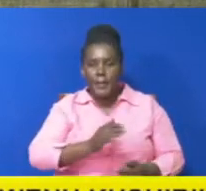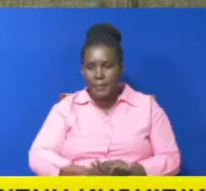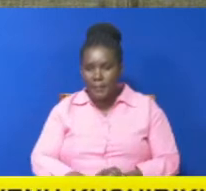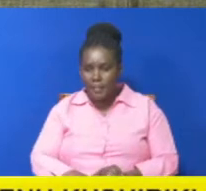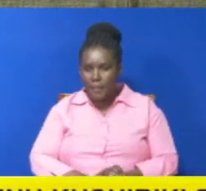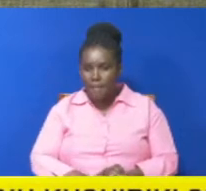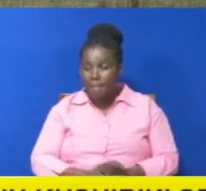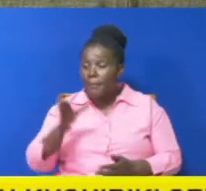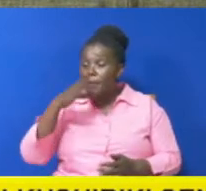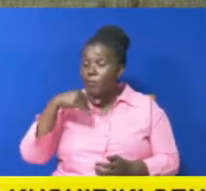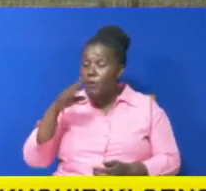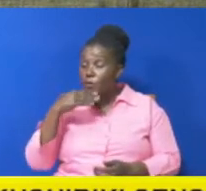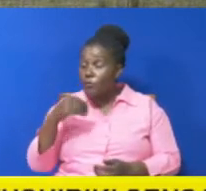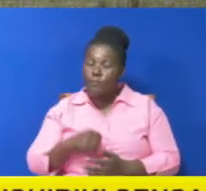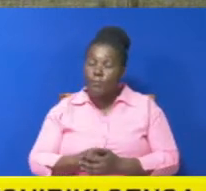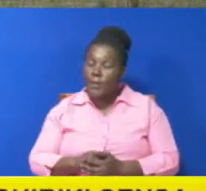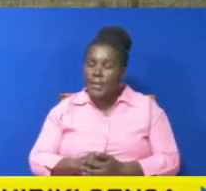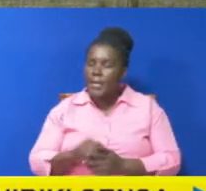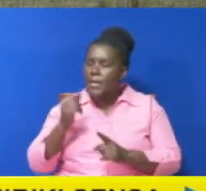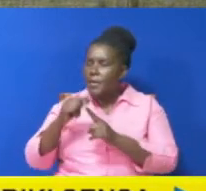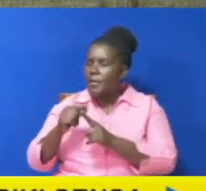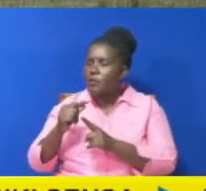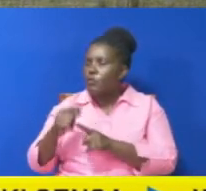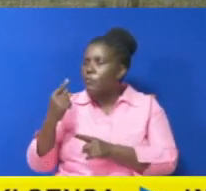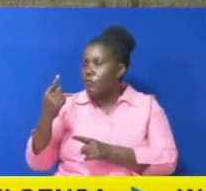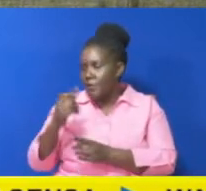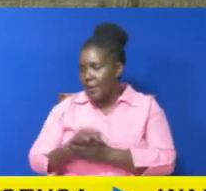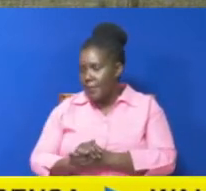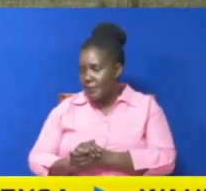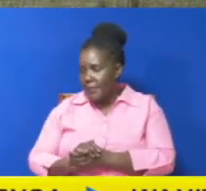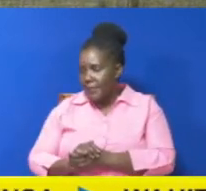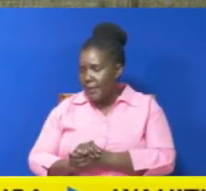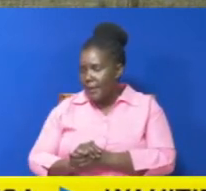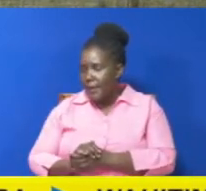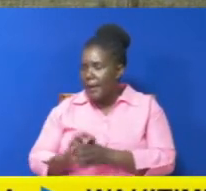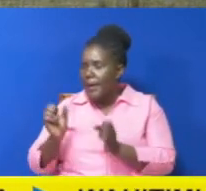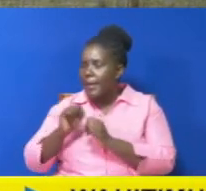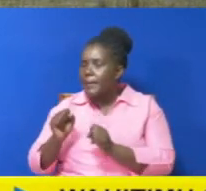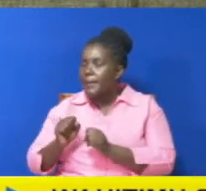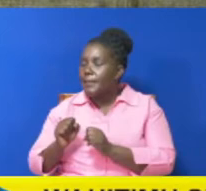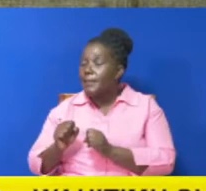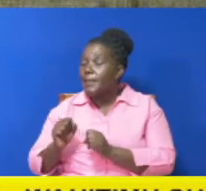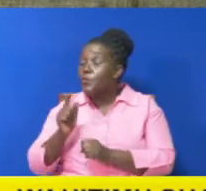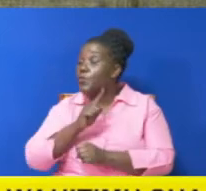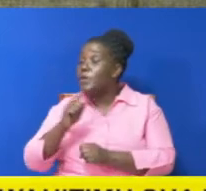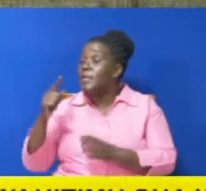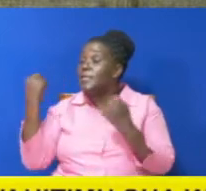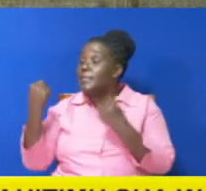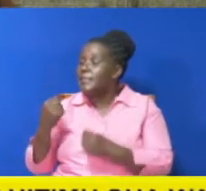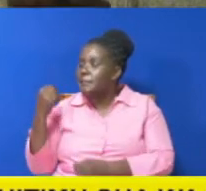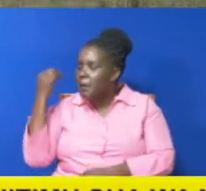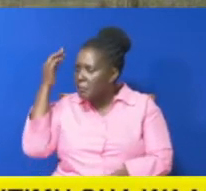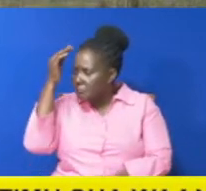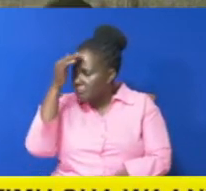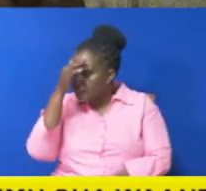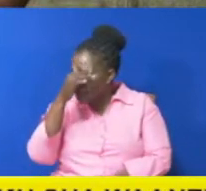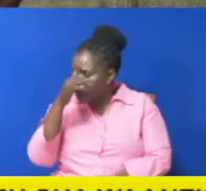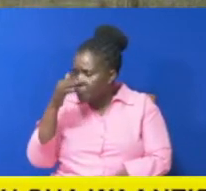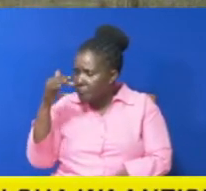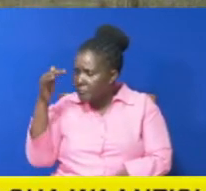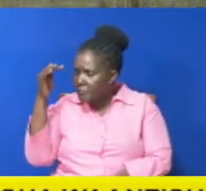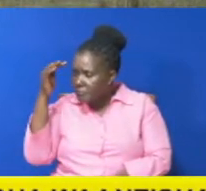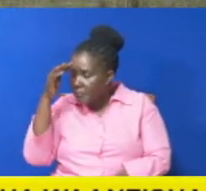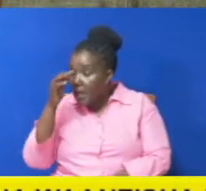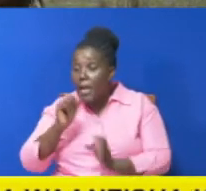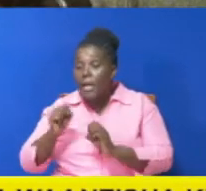kaambiwa neno moja na mke wake au mpenzi wake akatembea nalo wiki nzima linamsumbua kichwani. Yule mwanamke aliyetoa